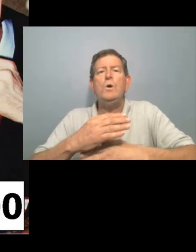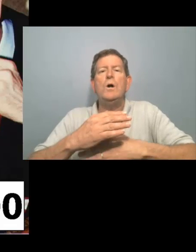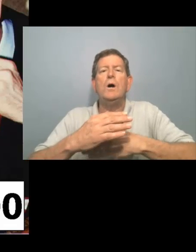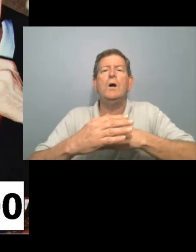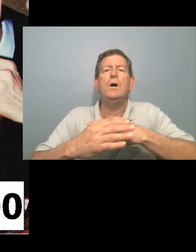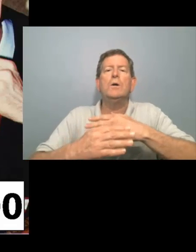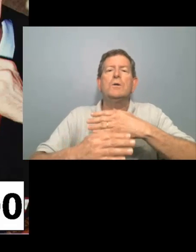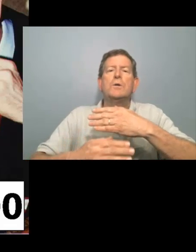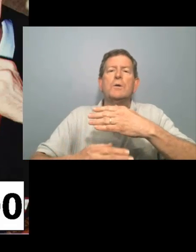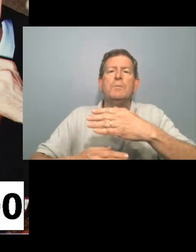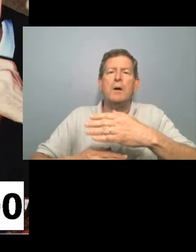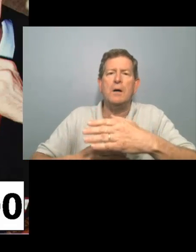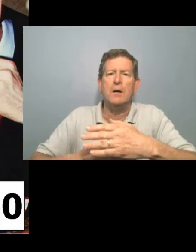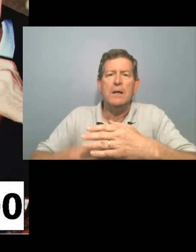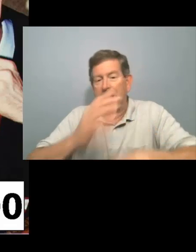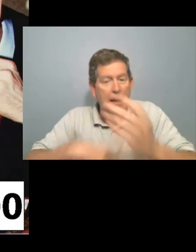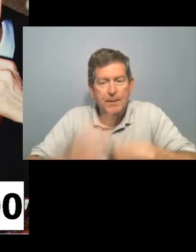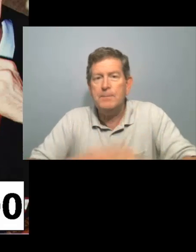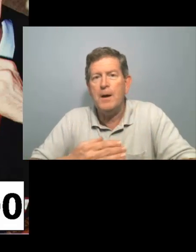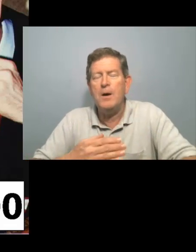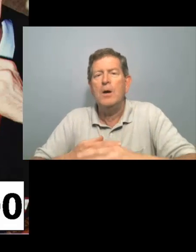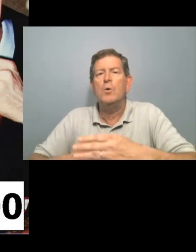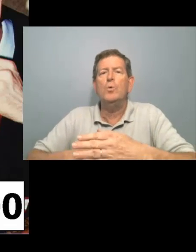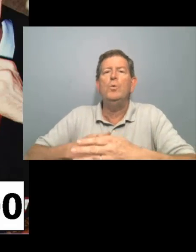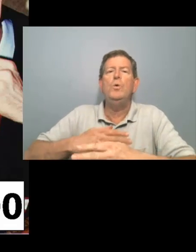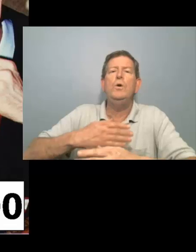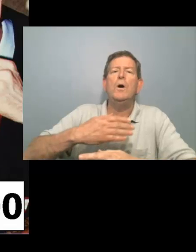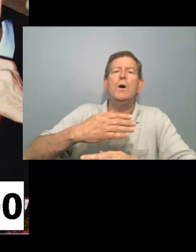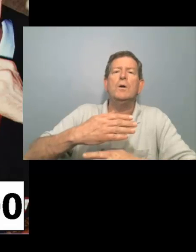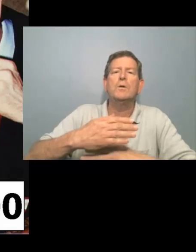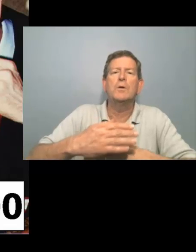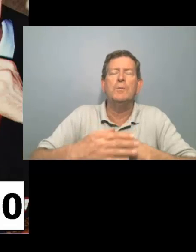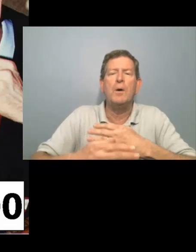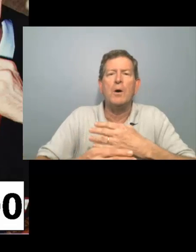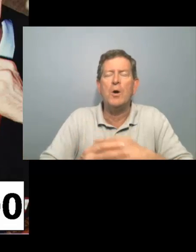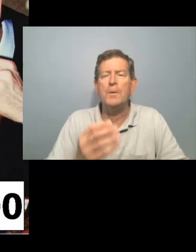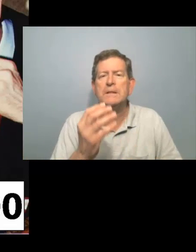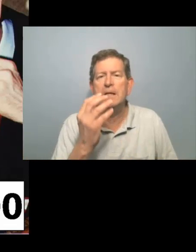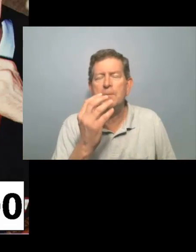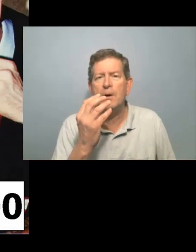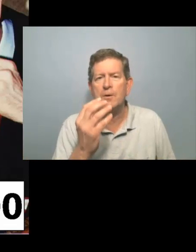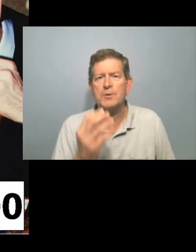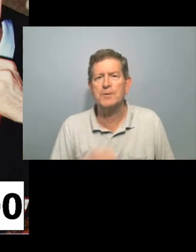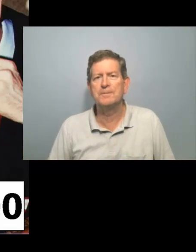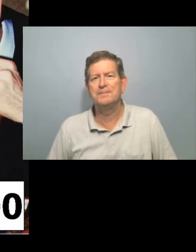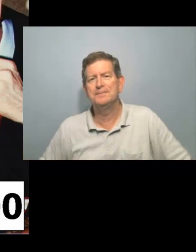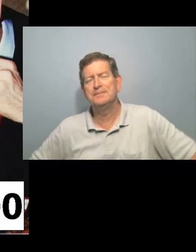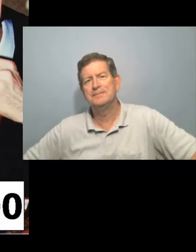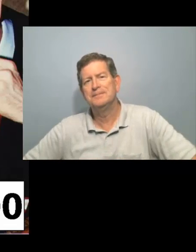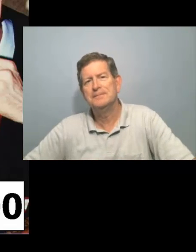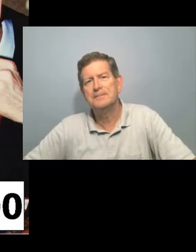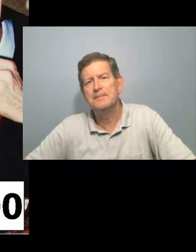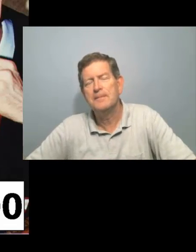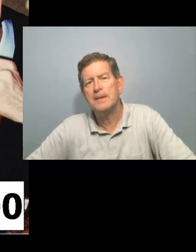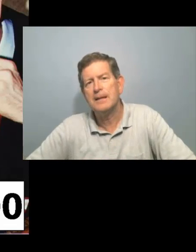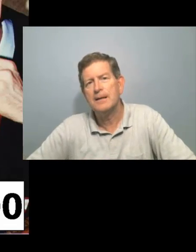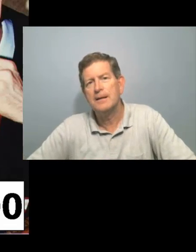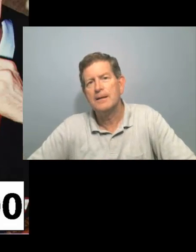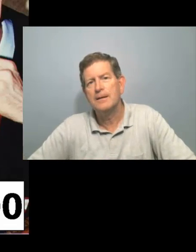ou lentement? Rapidement ou lentement? Comment est-ce qu'il mange?